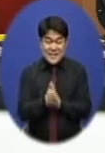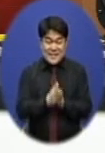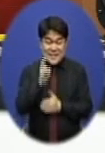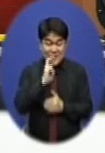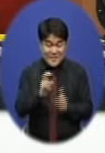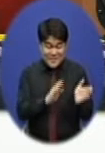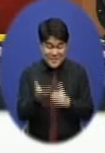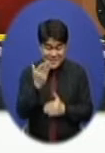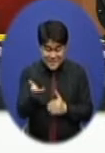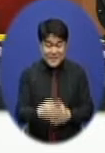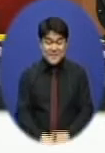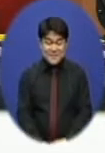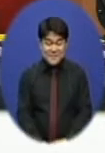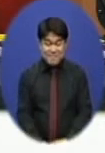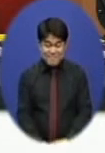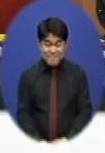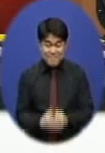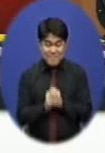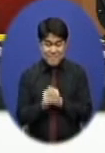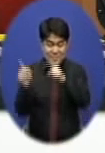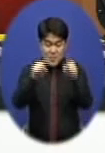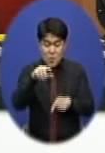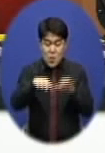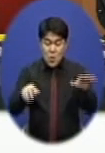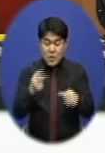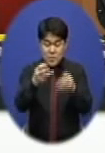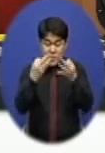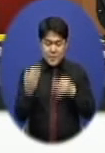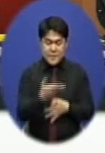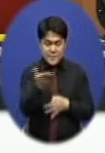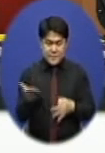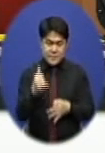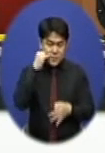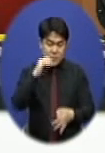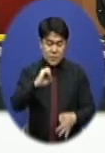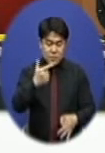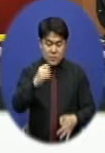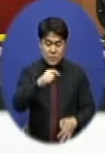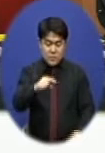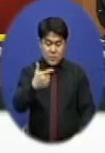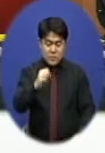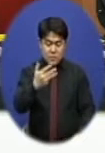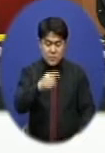음악 준비해 드릴게요. 네. 예, 예. 전국에 계신 시청자 여러분 ARS